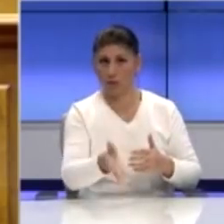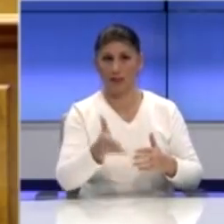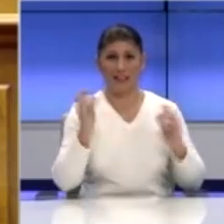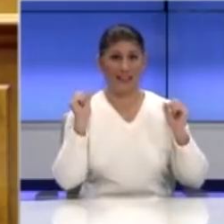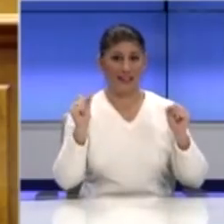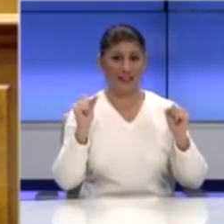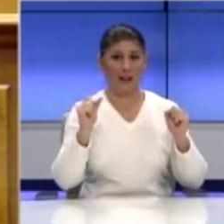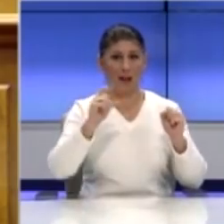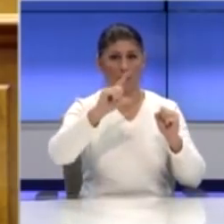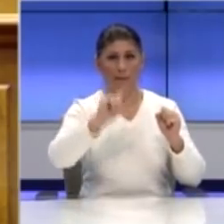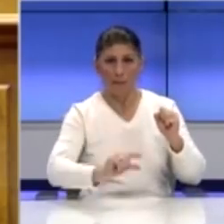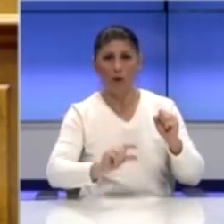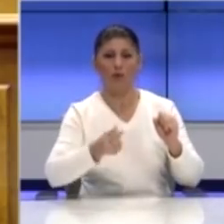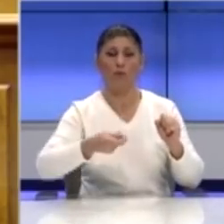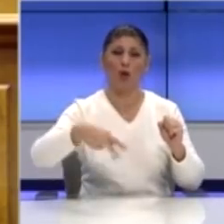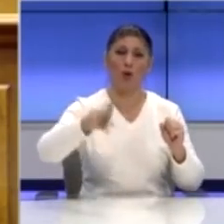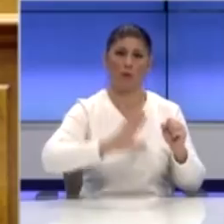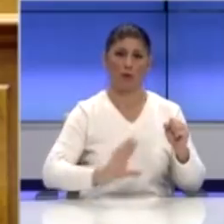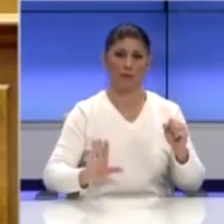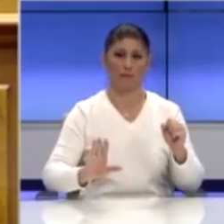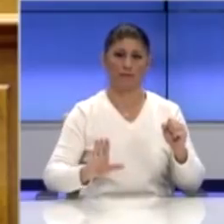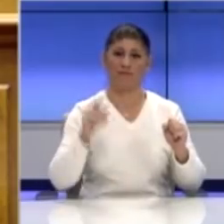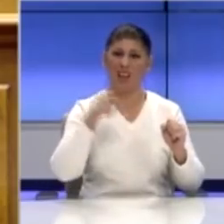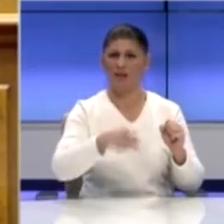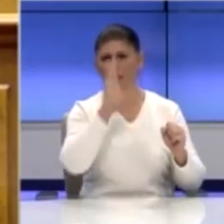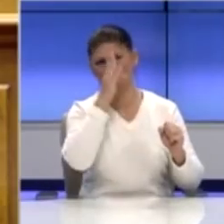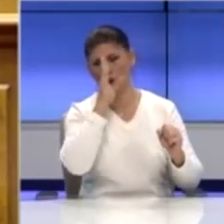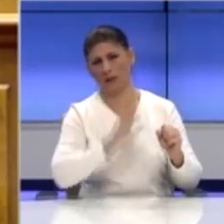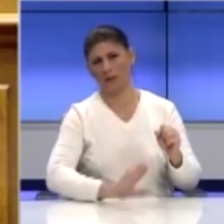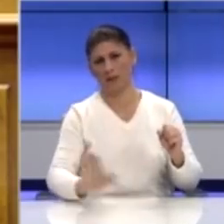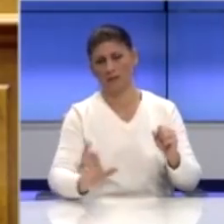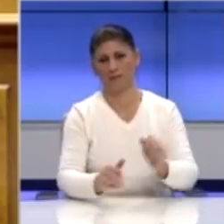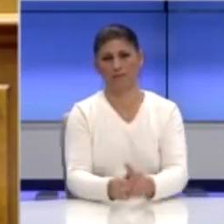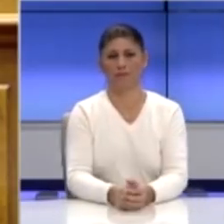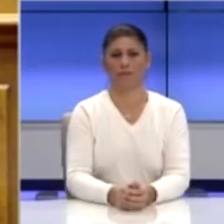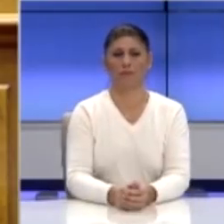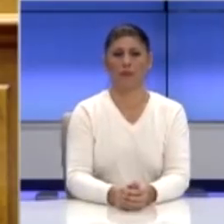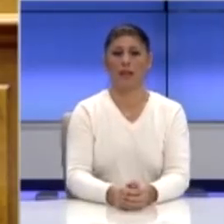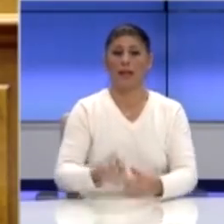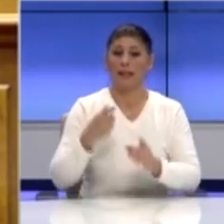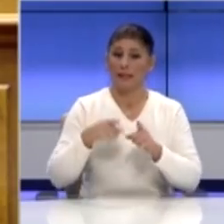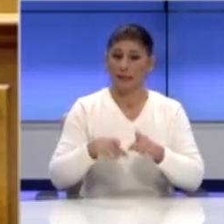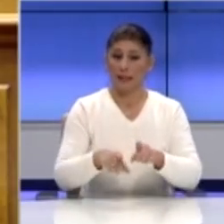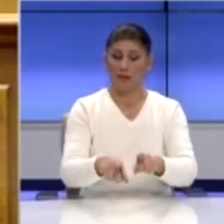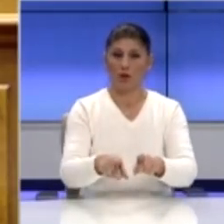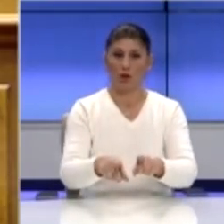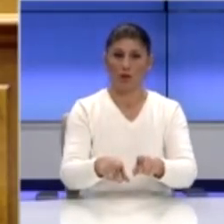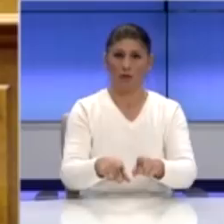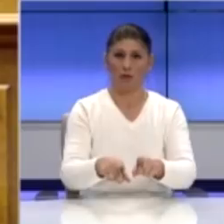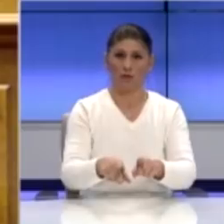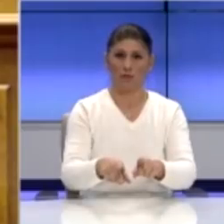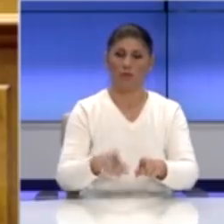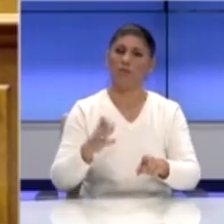για την υγεία μειώνονται ακόμη περισσότερο. Τέτοια υποκρισία. Την ίδια στιγμή μπουκώνεται